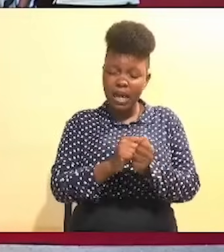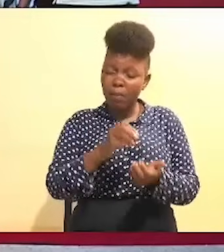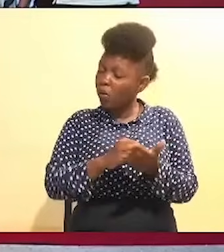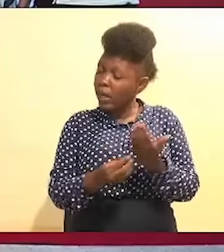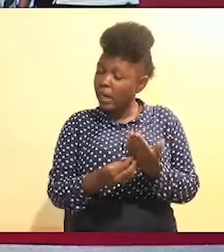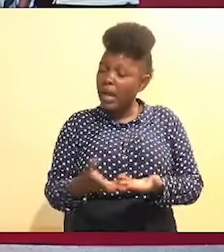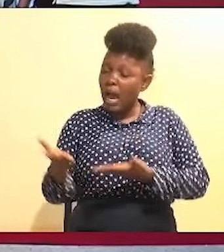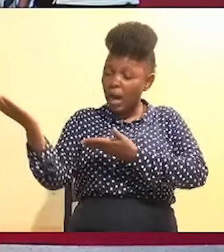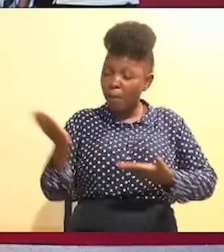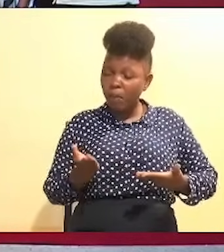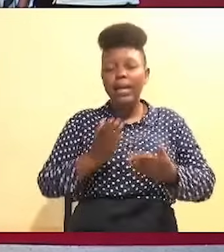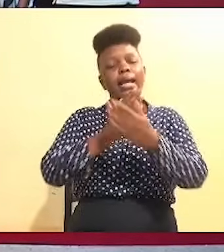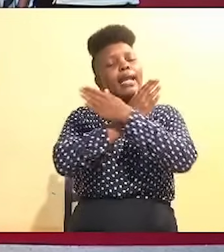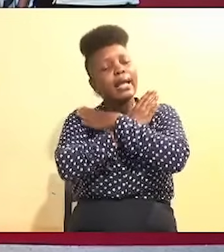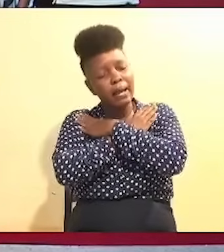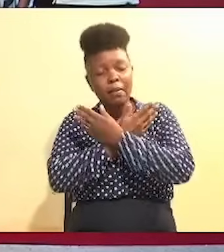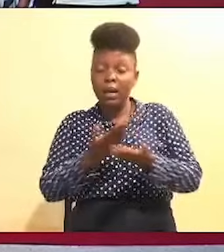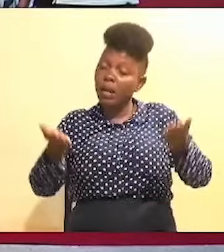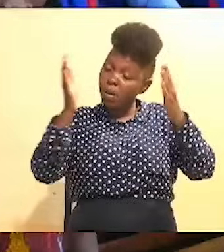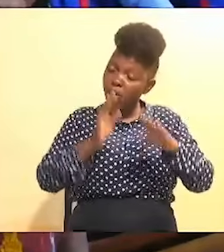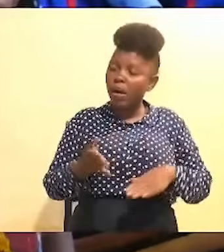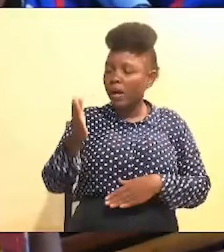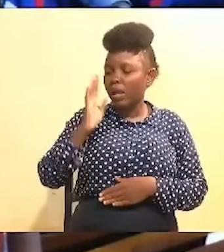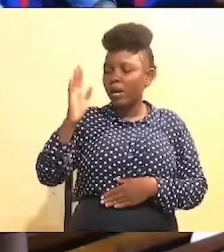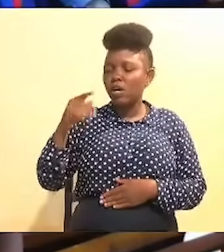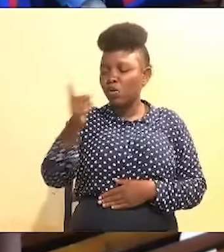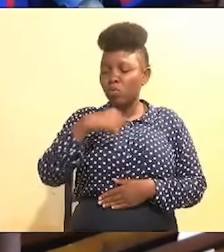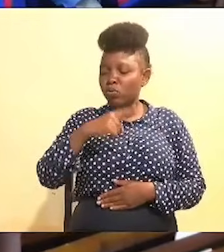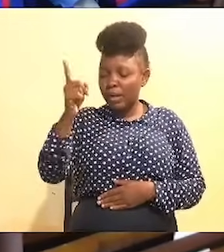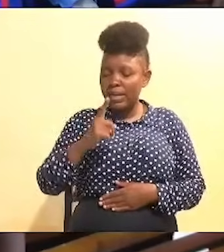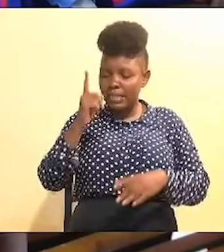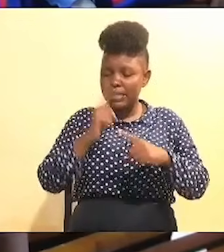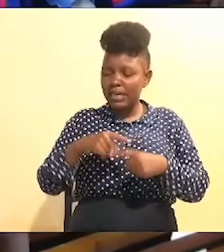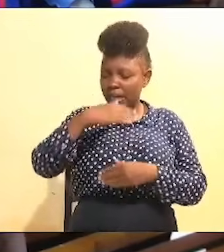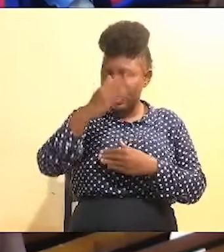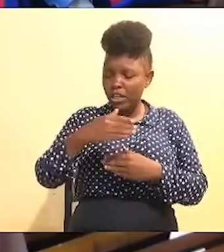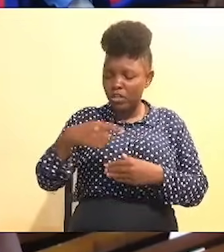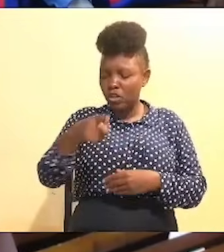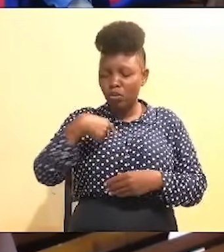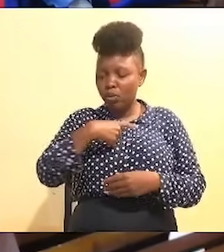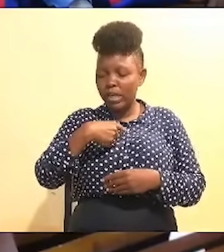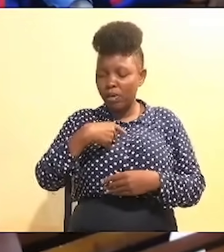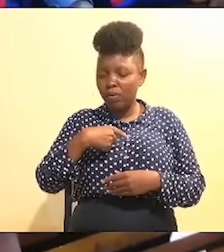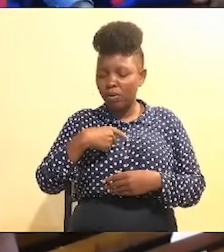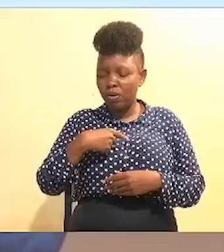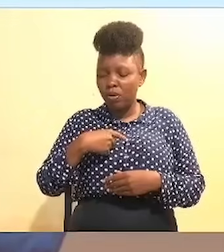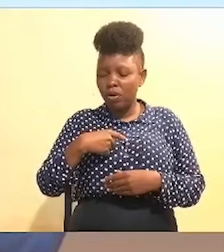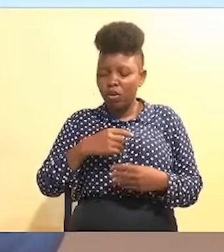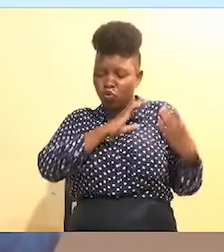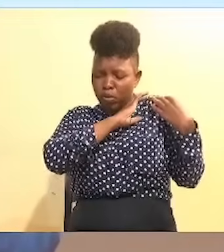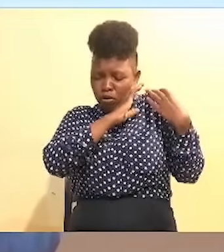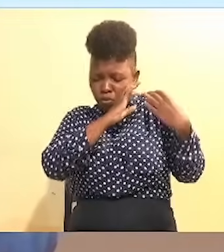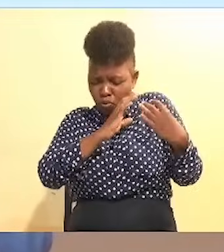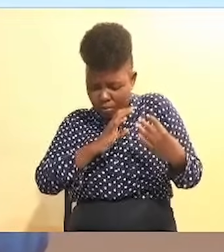akapokee neema na baraka yako. Tulete tena kesho tukiwa tuliotuliwa mizigo